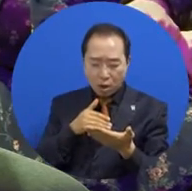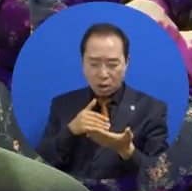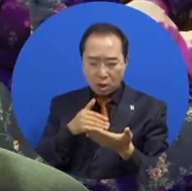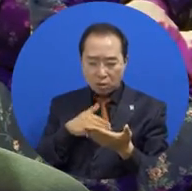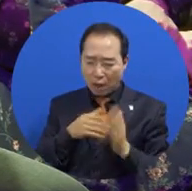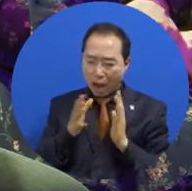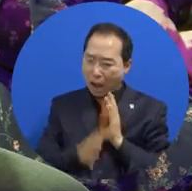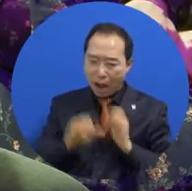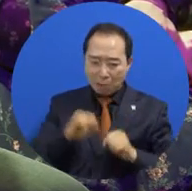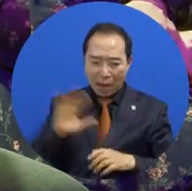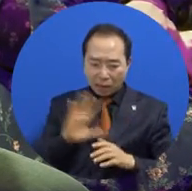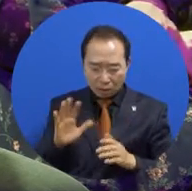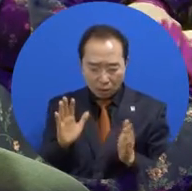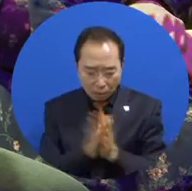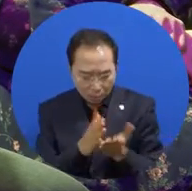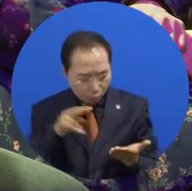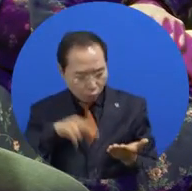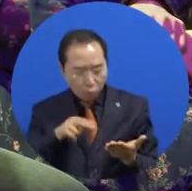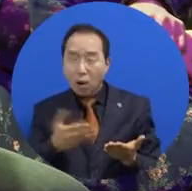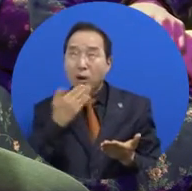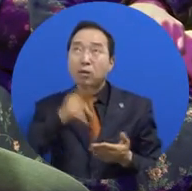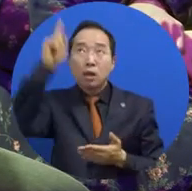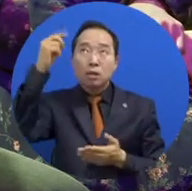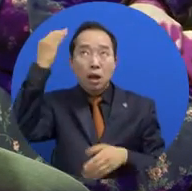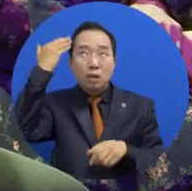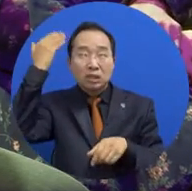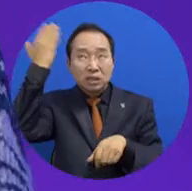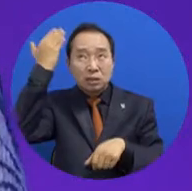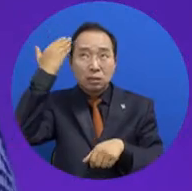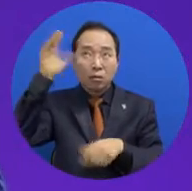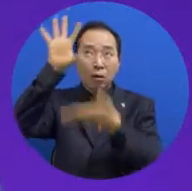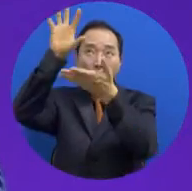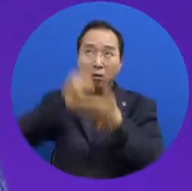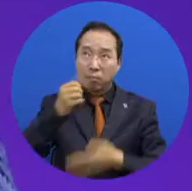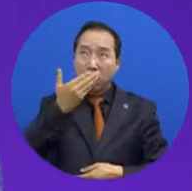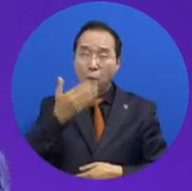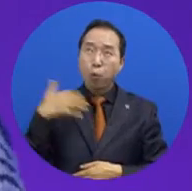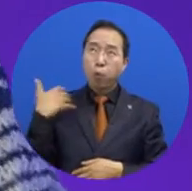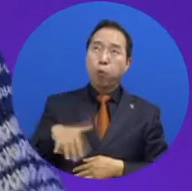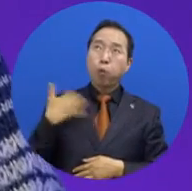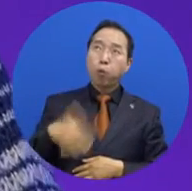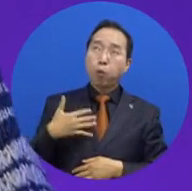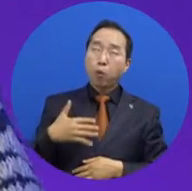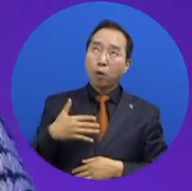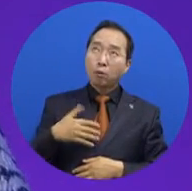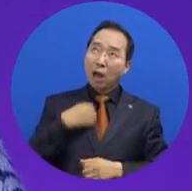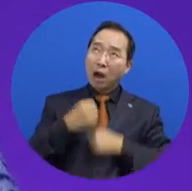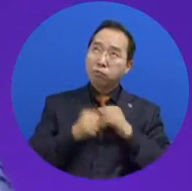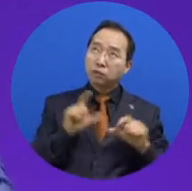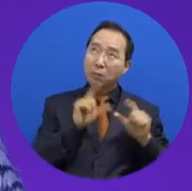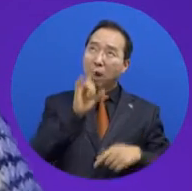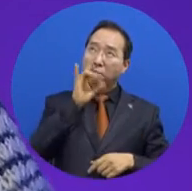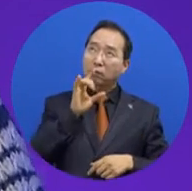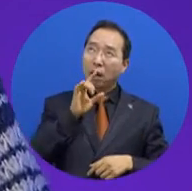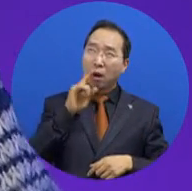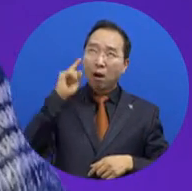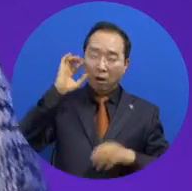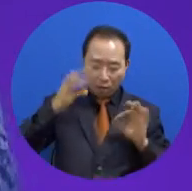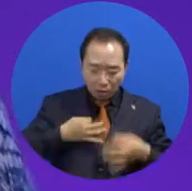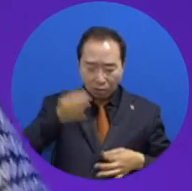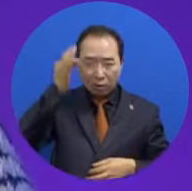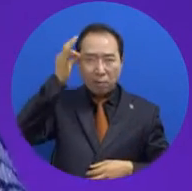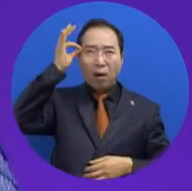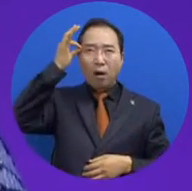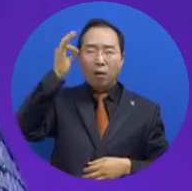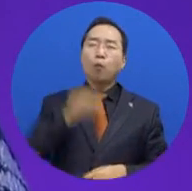어떻게 가만히 앉아서 누워서 이렇게 널브러져서 읽을 수 있는 이런 은총을 받고도 내가 이렇게 막 살면 안 되는데